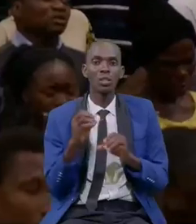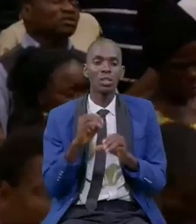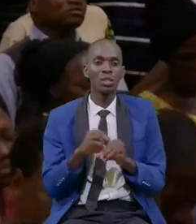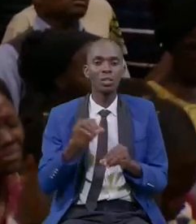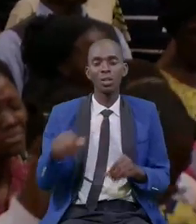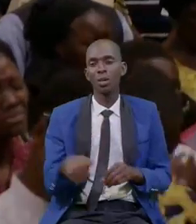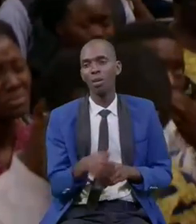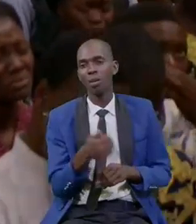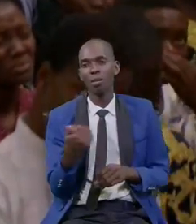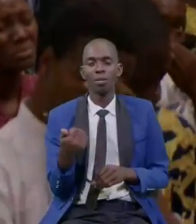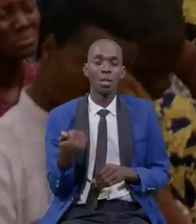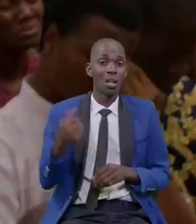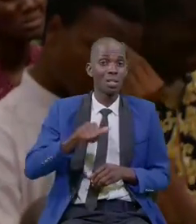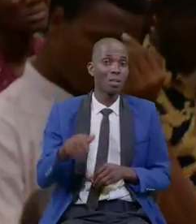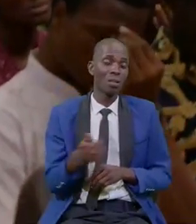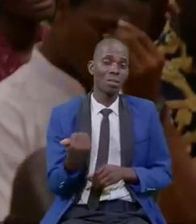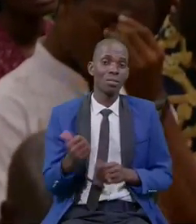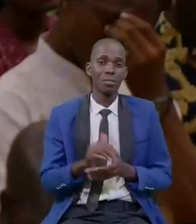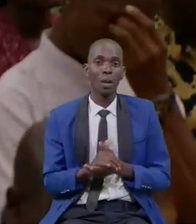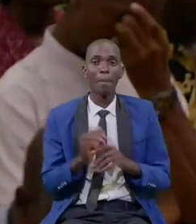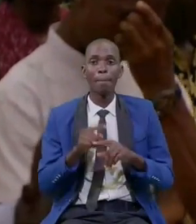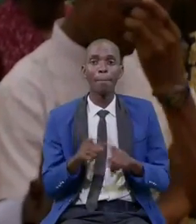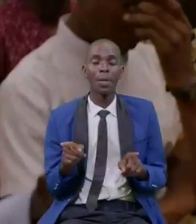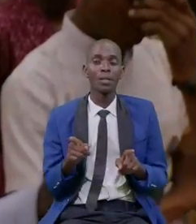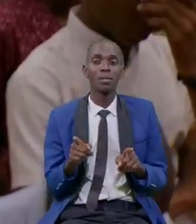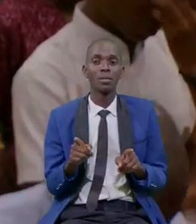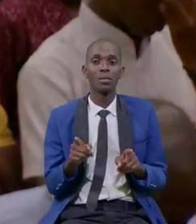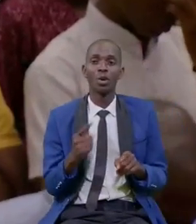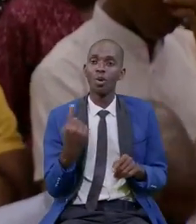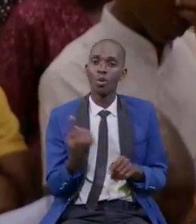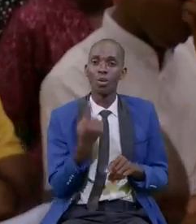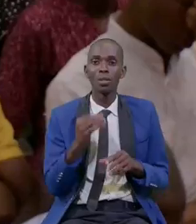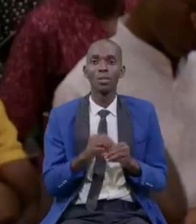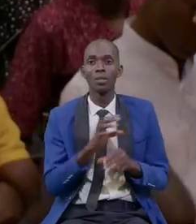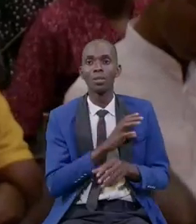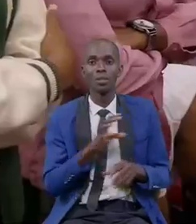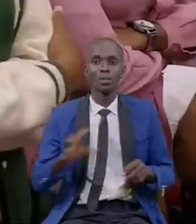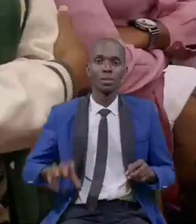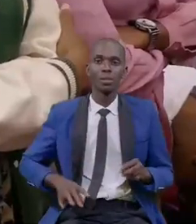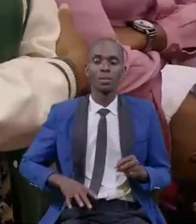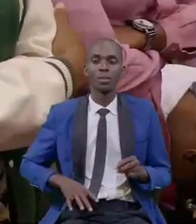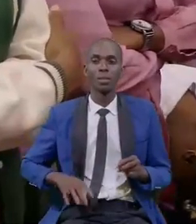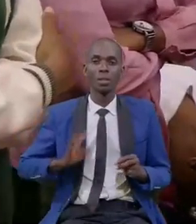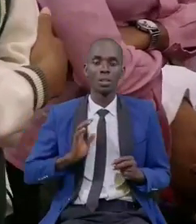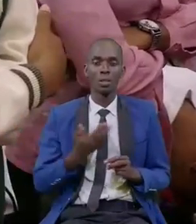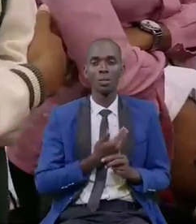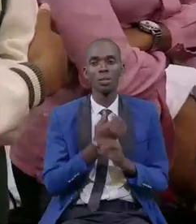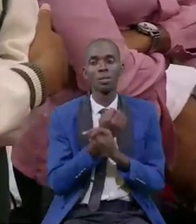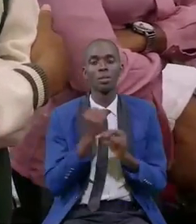salut en aucun autre, mais en Christ seul, notre